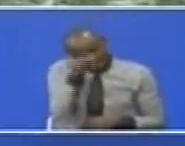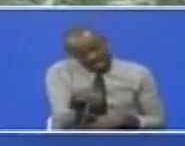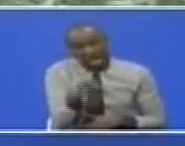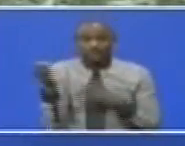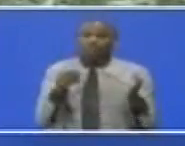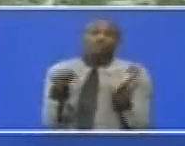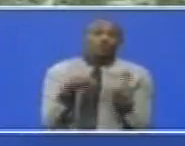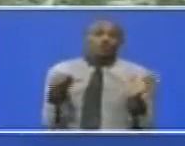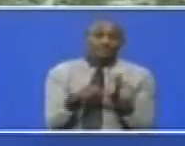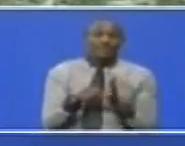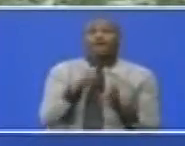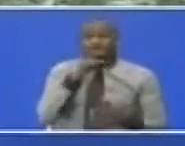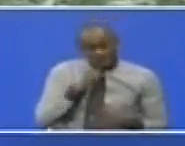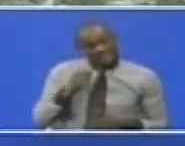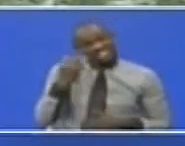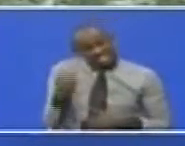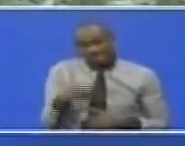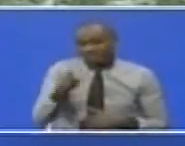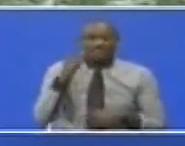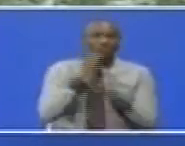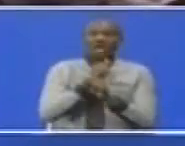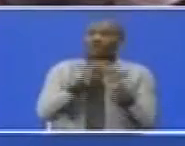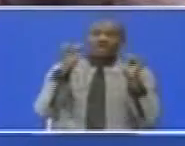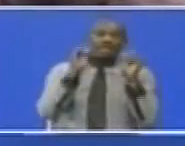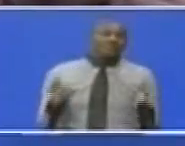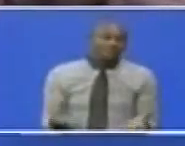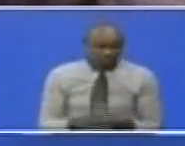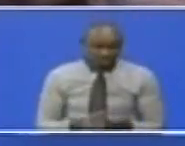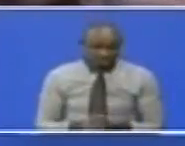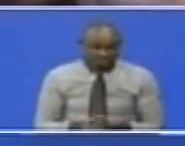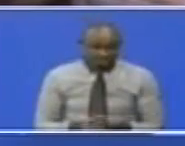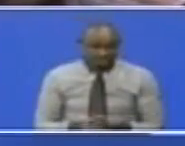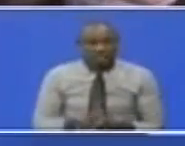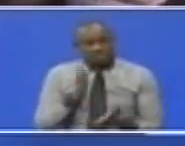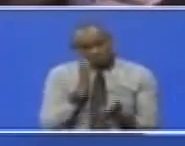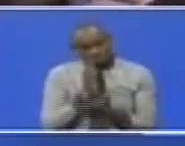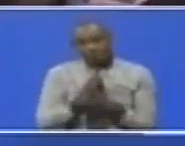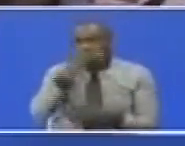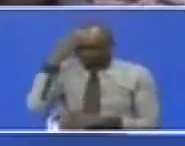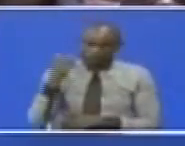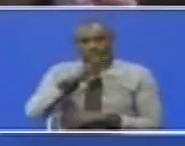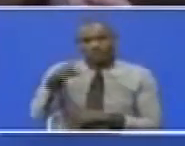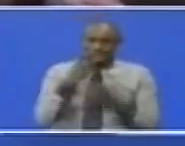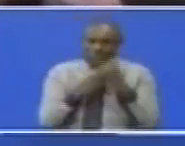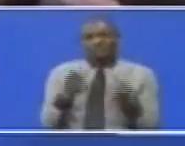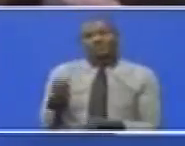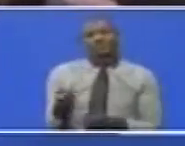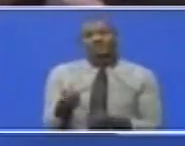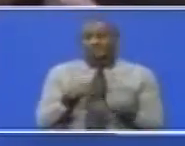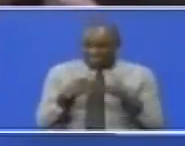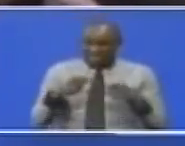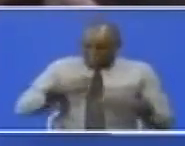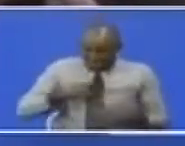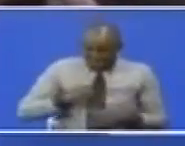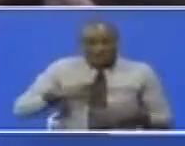inachangia mtoto wa kiume kutofanya vizuri sana. Kwa kweli tunaona tumewasahau wote. Tumesahau boys kidogo. Lakini